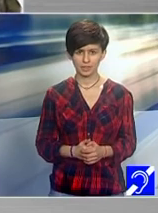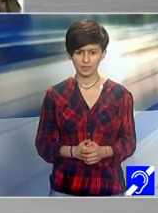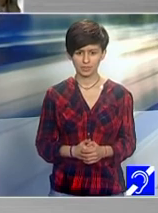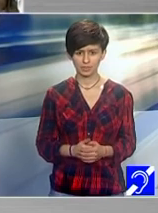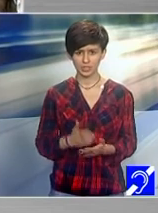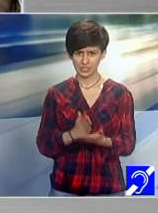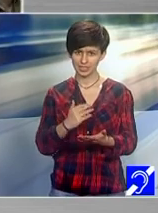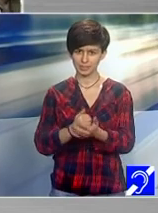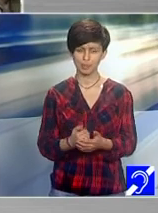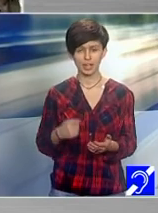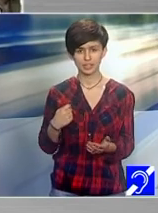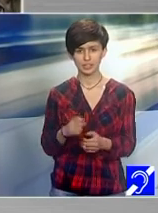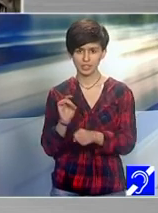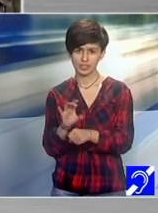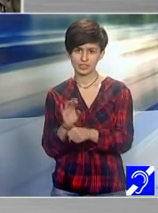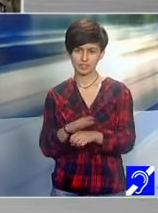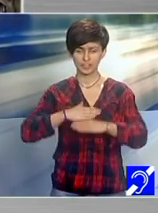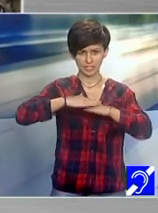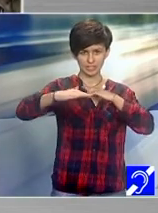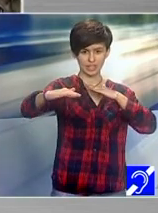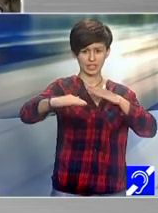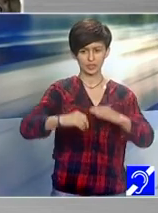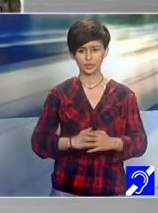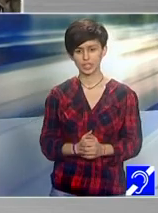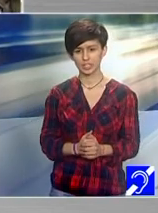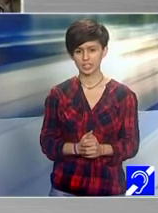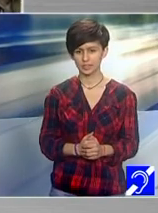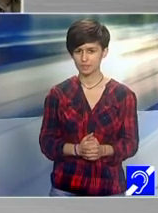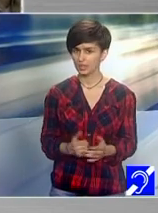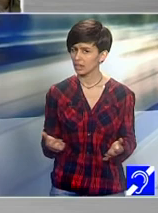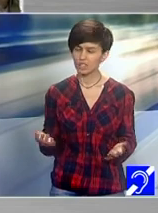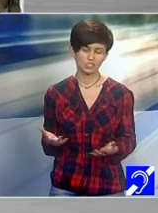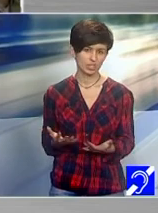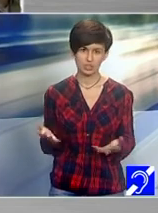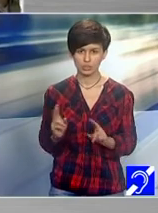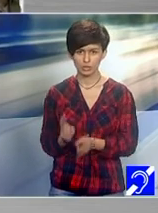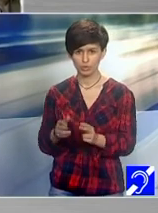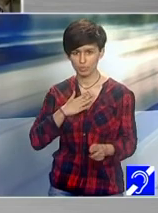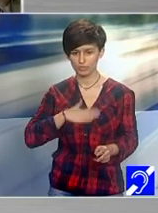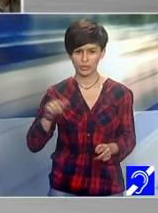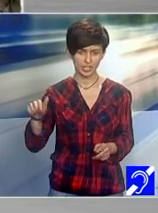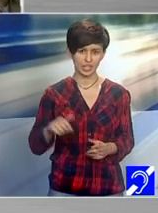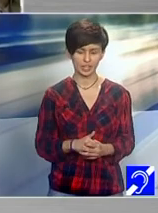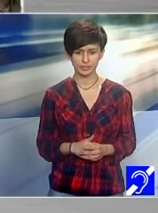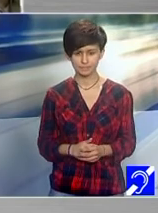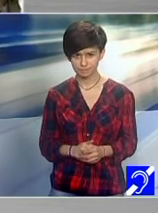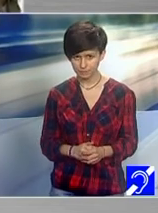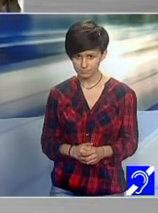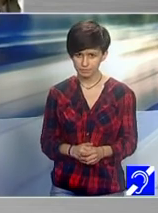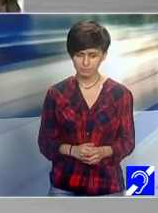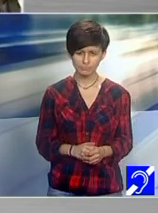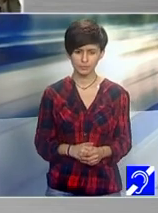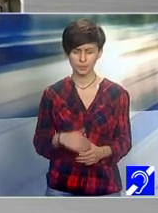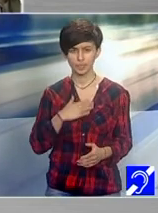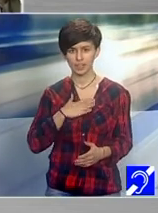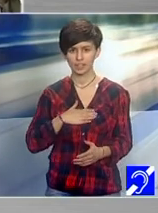fracționeze, să vândă și terenurile cum îi taie capul. Vor să zice că ar vrea să vândă, să concesioneze pentru